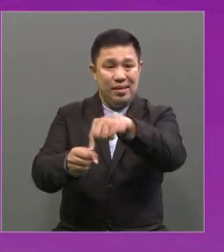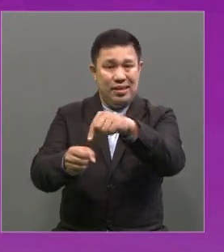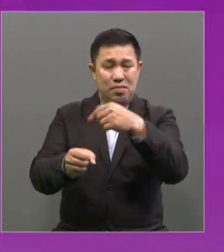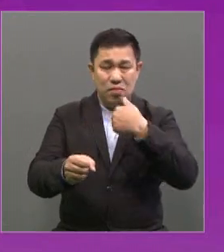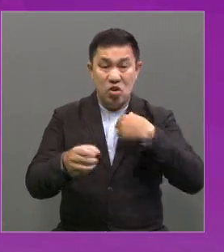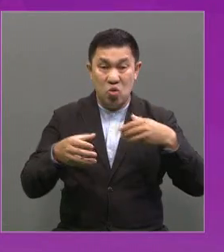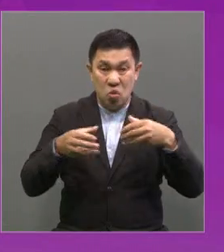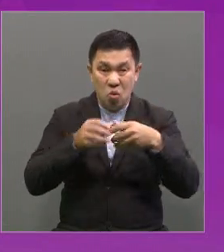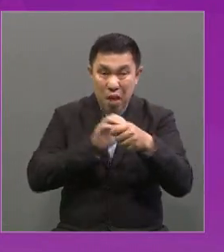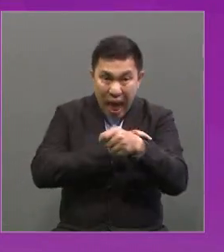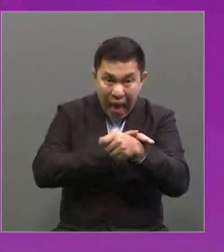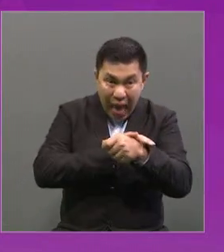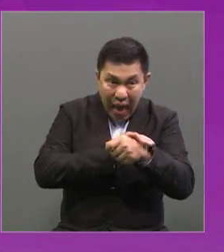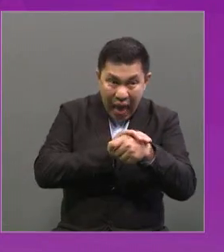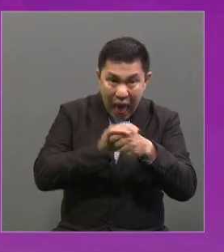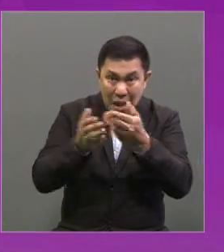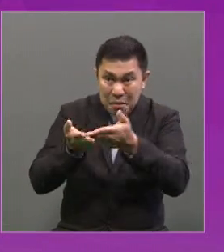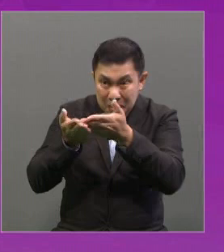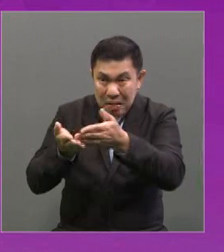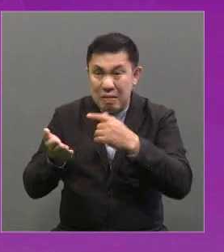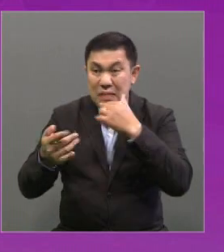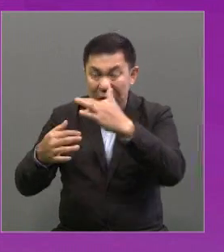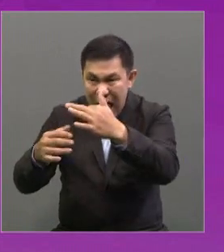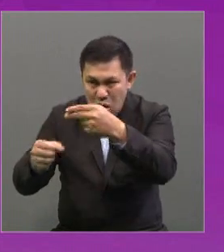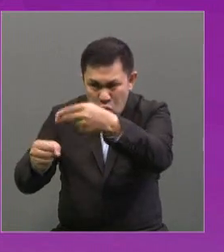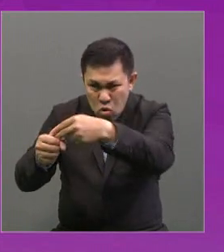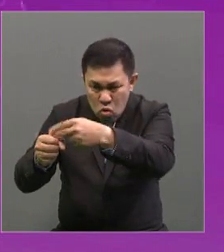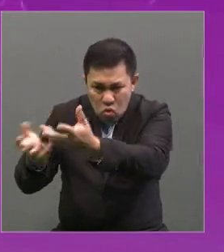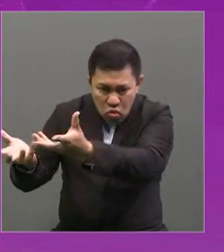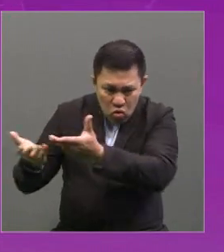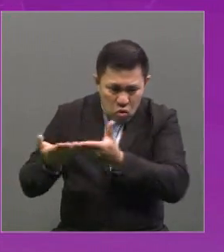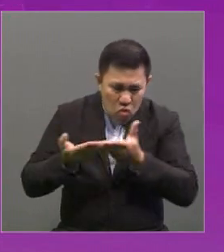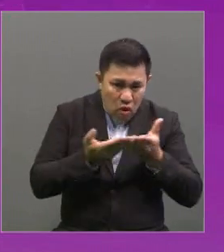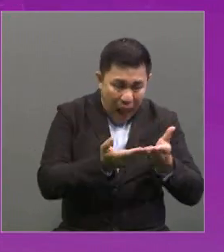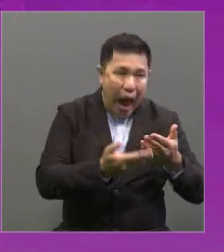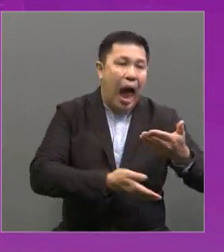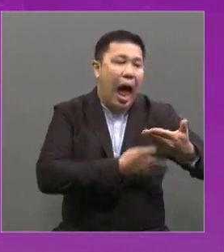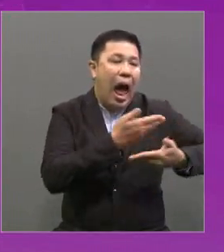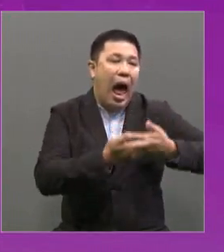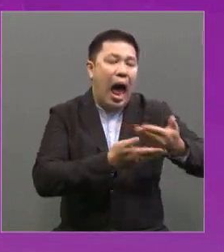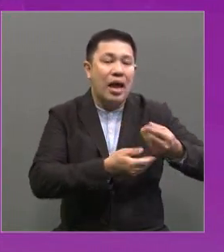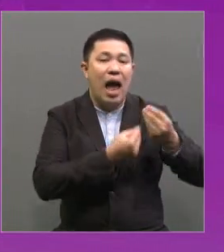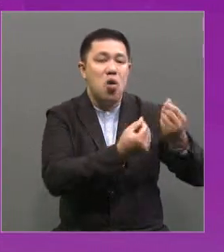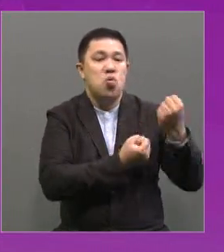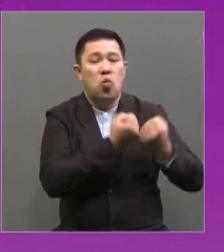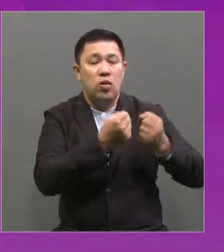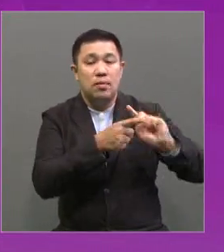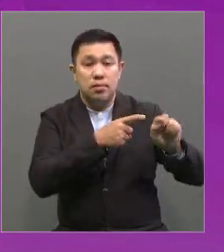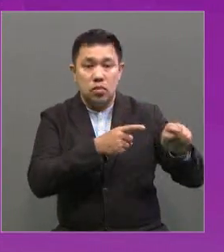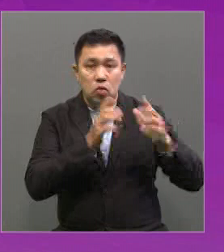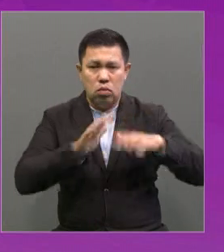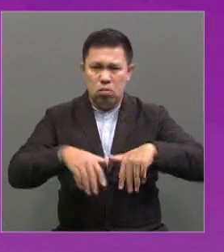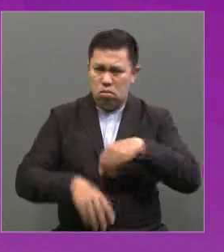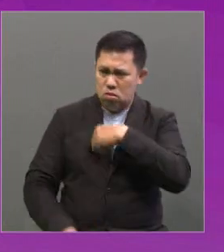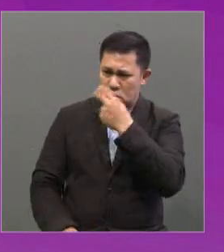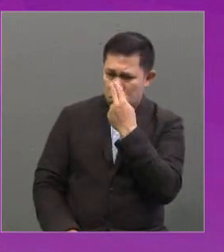บวนการที่ไปลักลอบเอาจากทะเลขึ้นมาขายบนฝั่งนะหรือว่าไปขายระหว่างเรือต่อเรือกันเองแบบนี้นะทีนี้ก็มีชาวบ้านเขาร้องเ